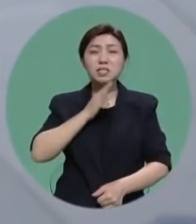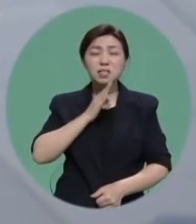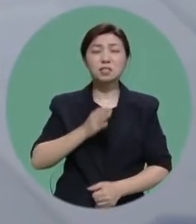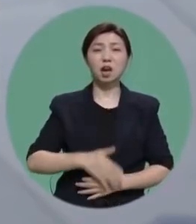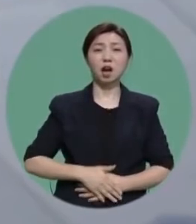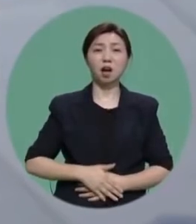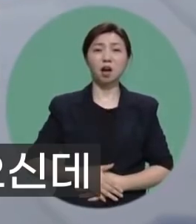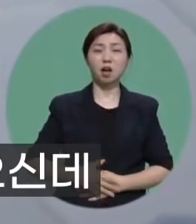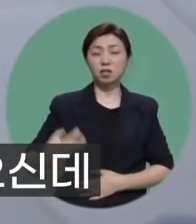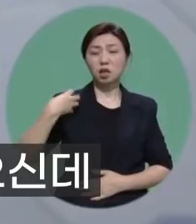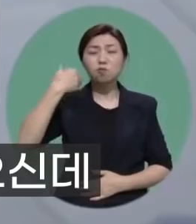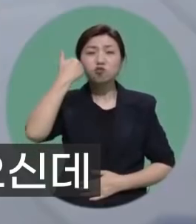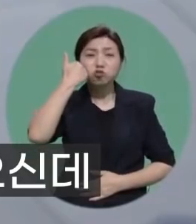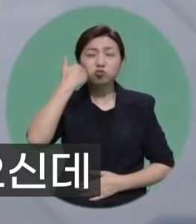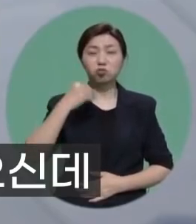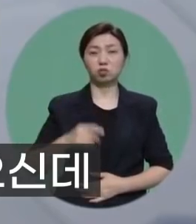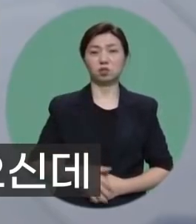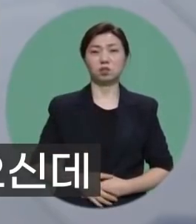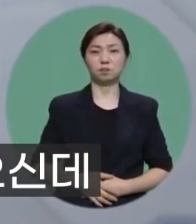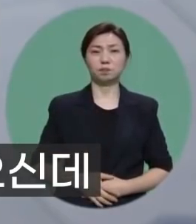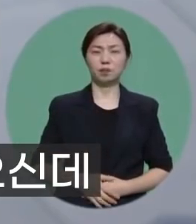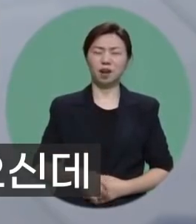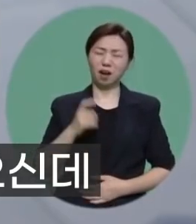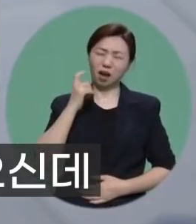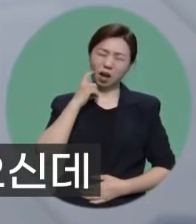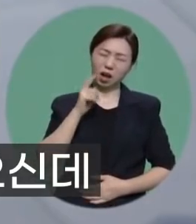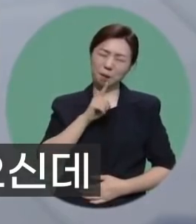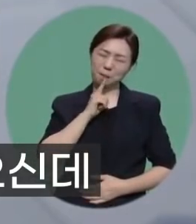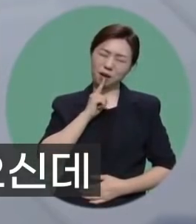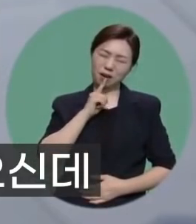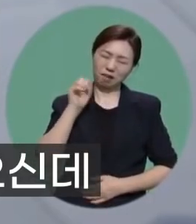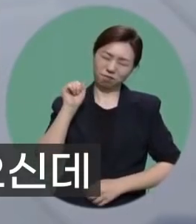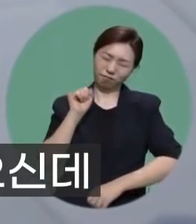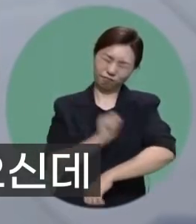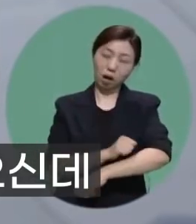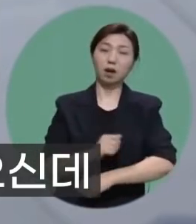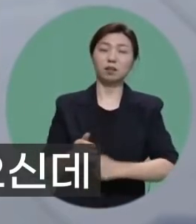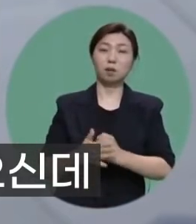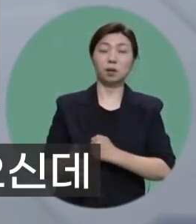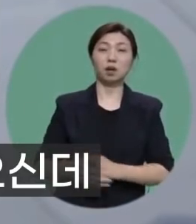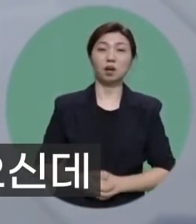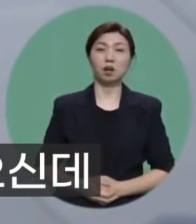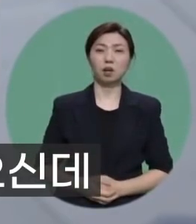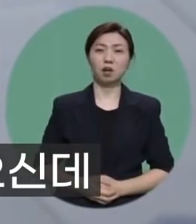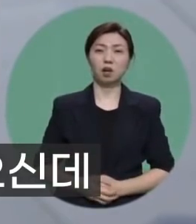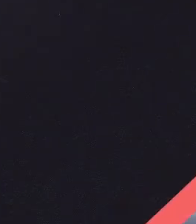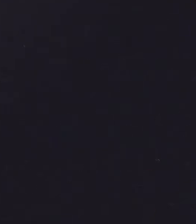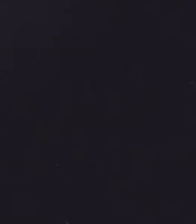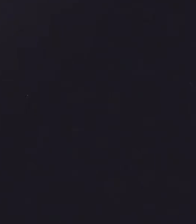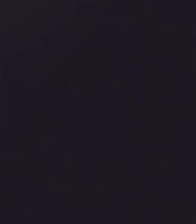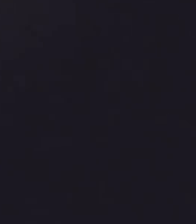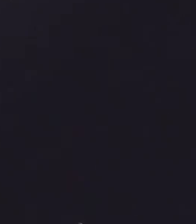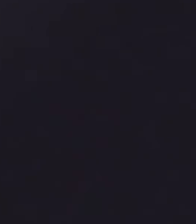이제 뭐 거짓말이 워낙 달인이시다 보니까 못하는 말씀이 없으신데